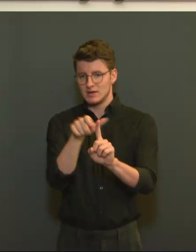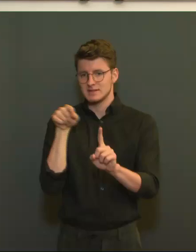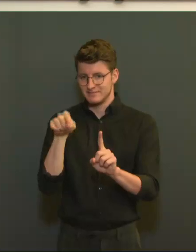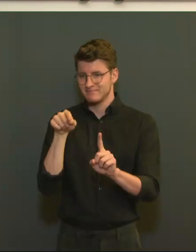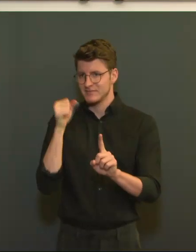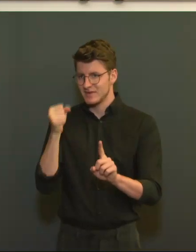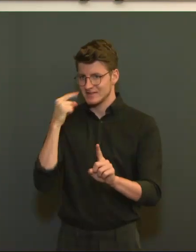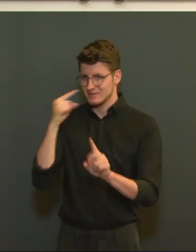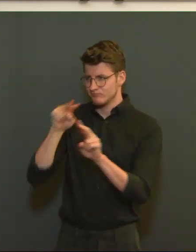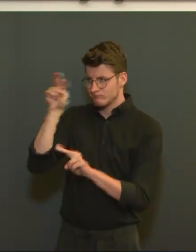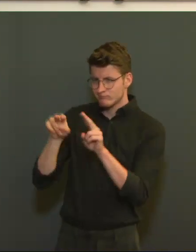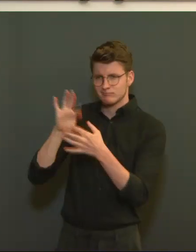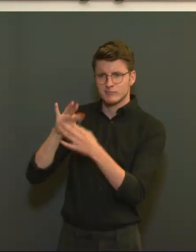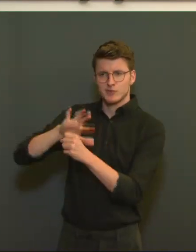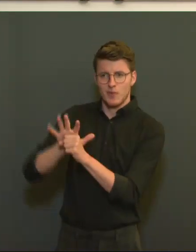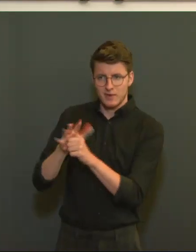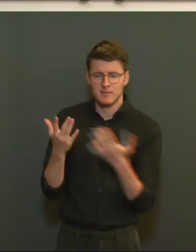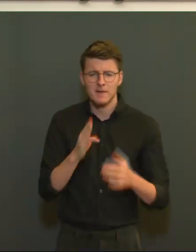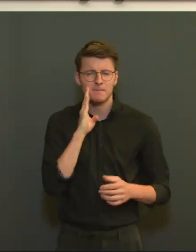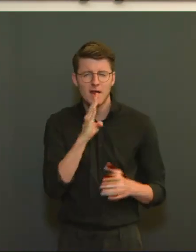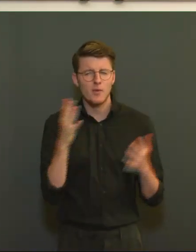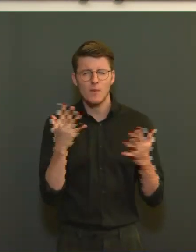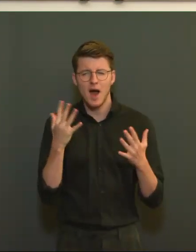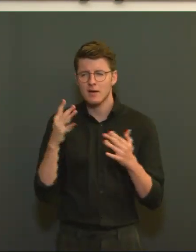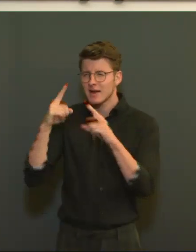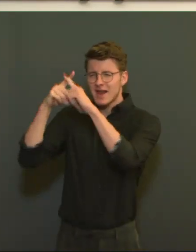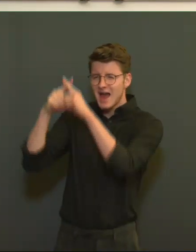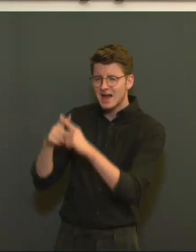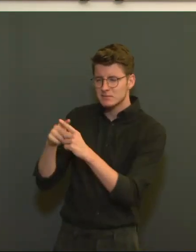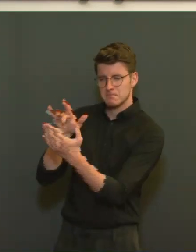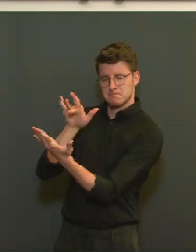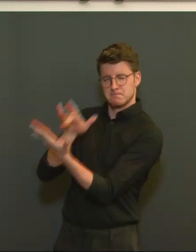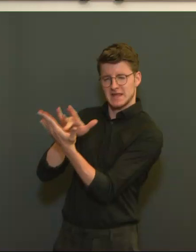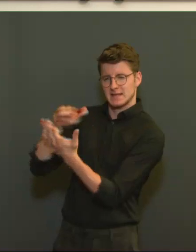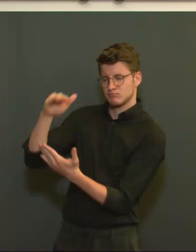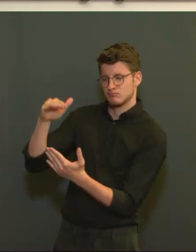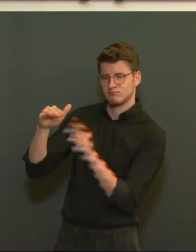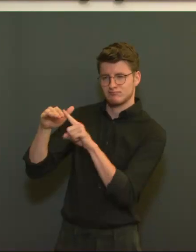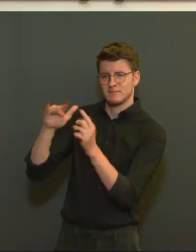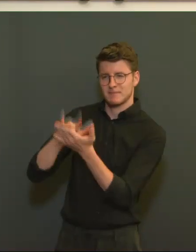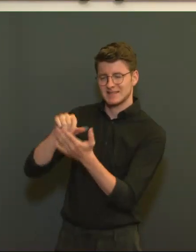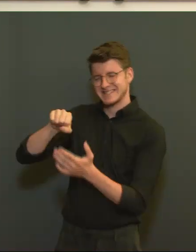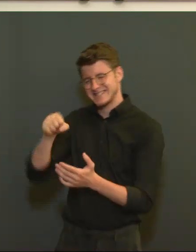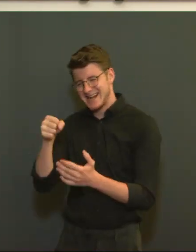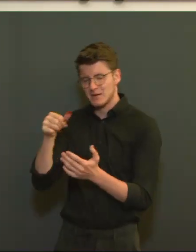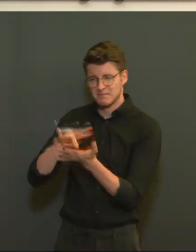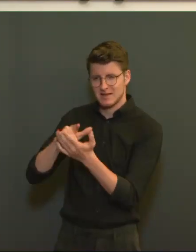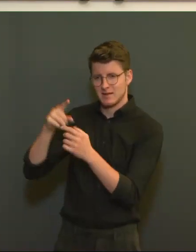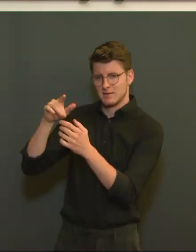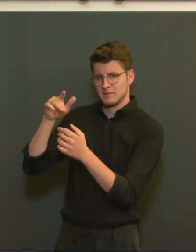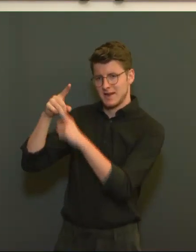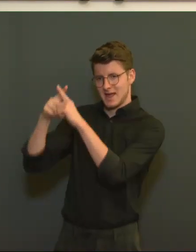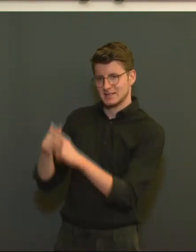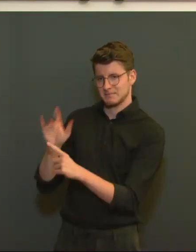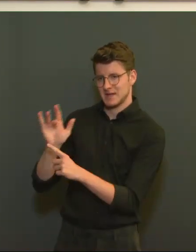een middenpositie wat de strengheid van de maatregelen betreft. Sommige landen, die op het eerste zicht